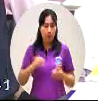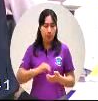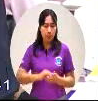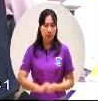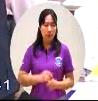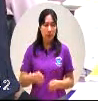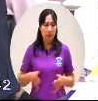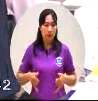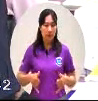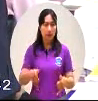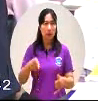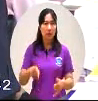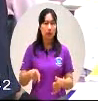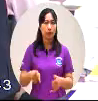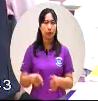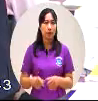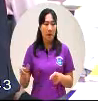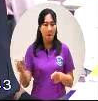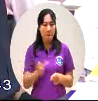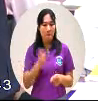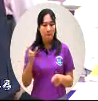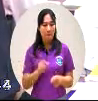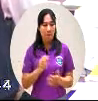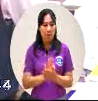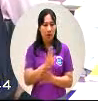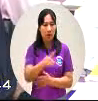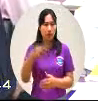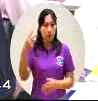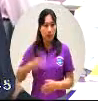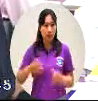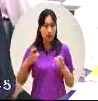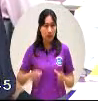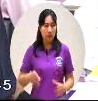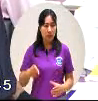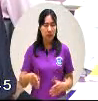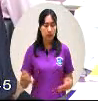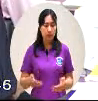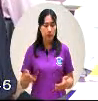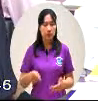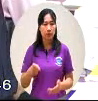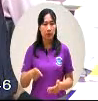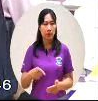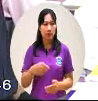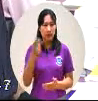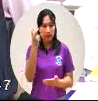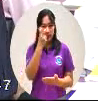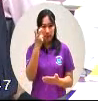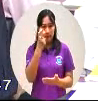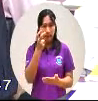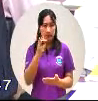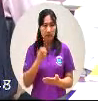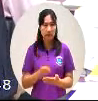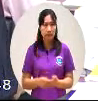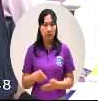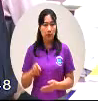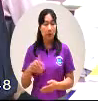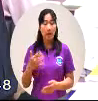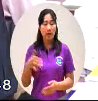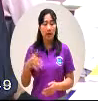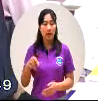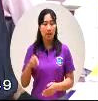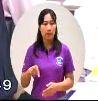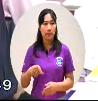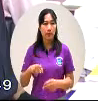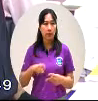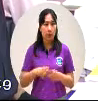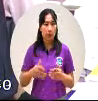重建的啊，那么这个是在重建之后还没有验收。啊，应该还有这种 对，没错， 工